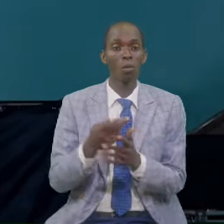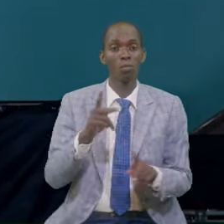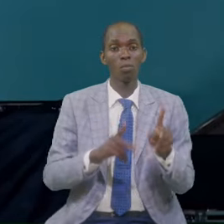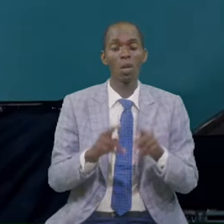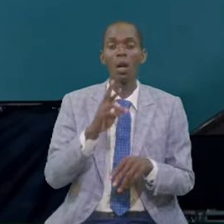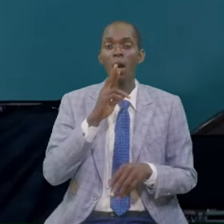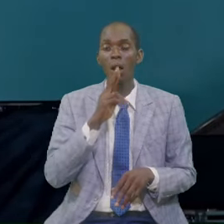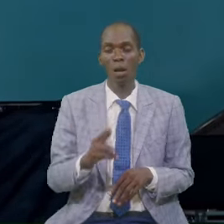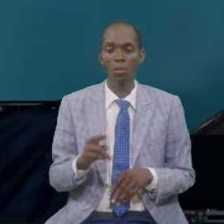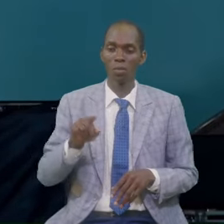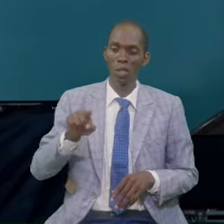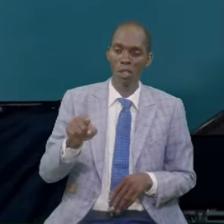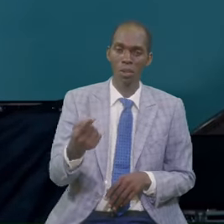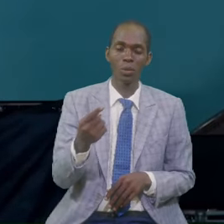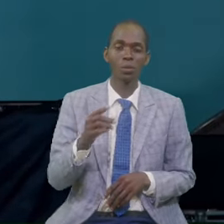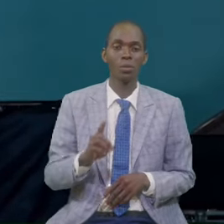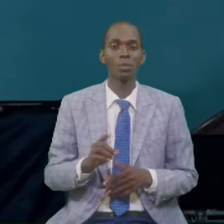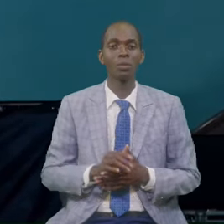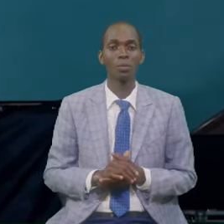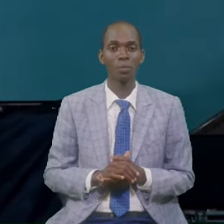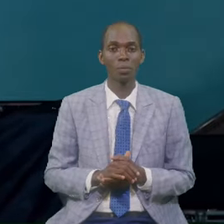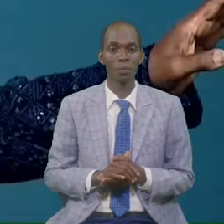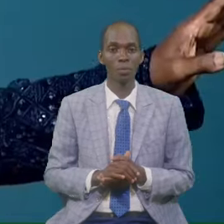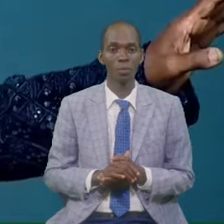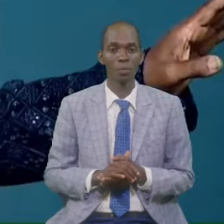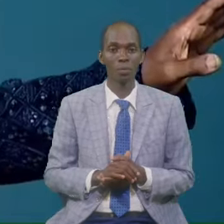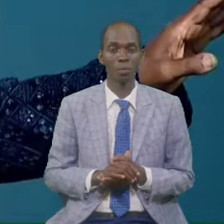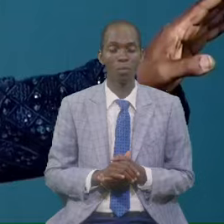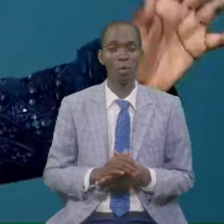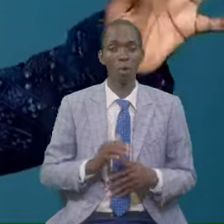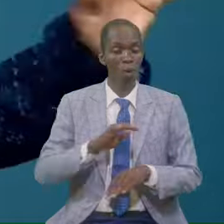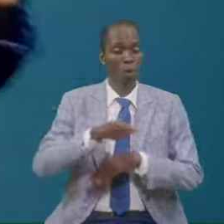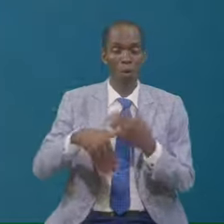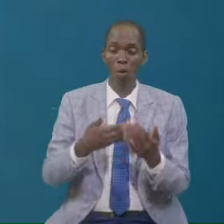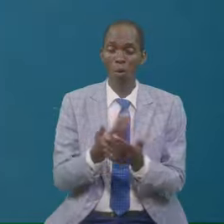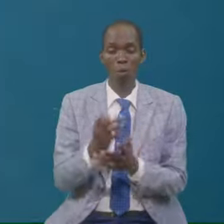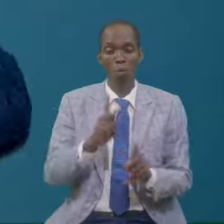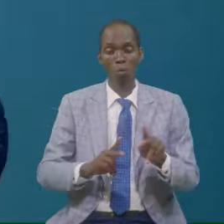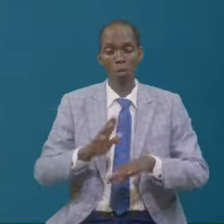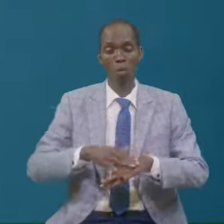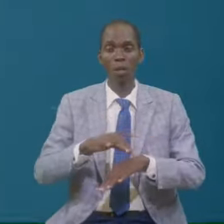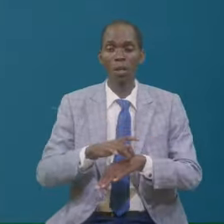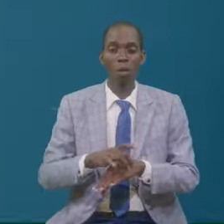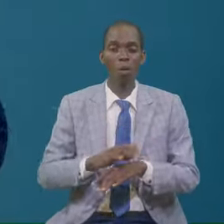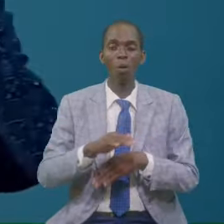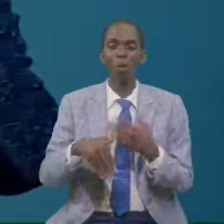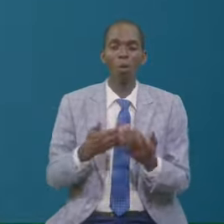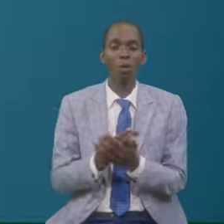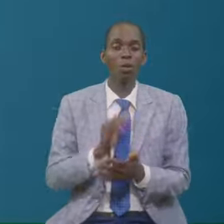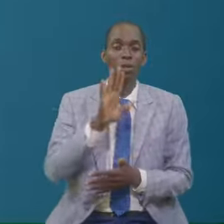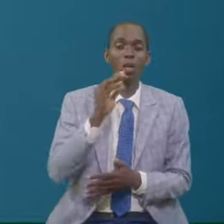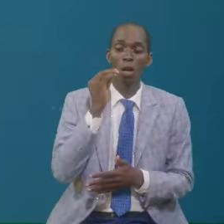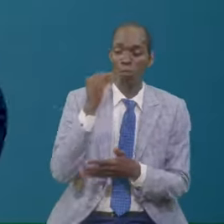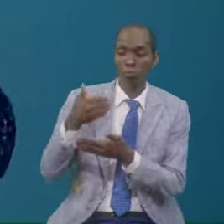చేశారు గనక అందరి మీదను నేరం మోపబడుతోంది. All on earth, భూమి మీద ఉన్న వారందరూ. All your neighbors, మీ యొక్క